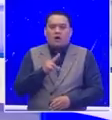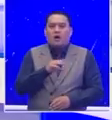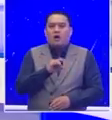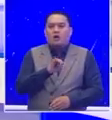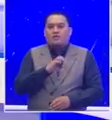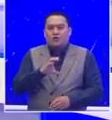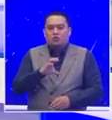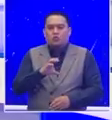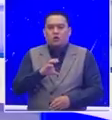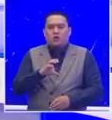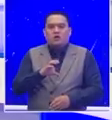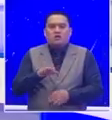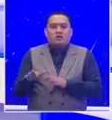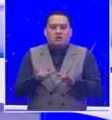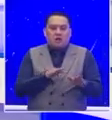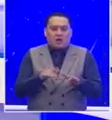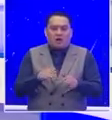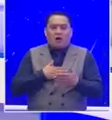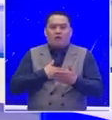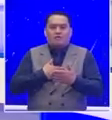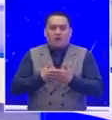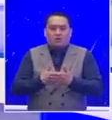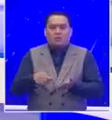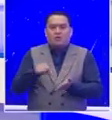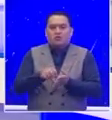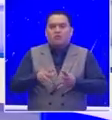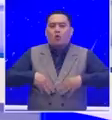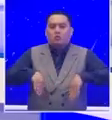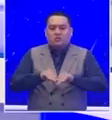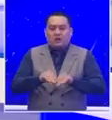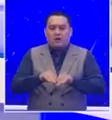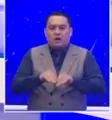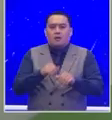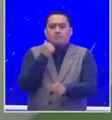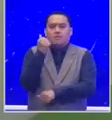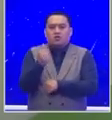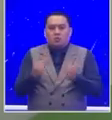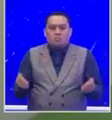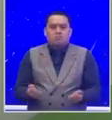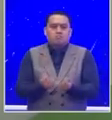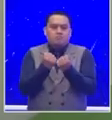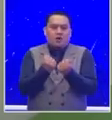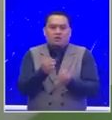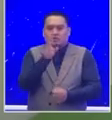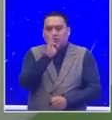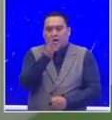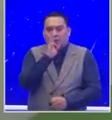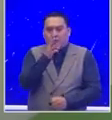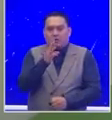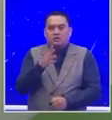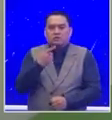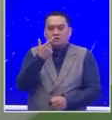коронавируса своевременны и действенны, считают активные представители общества. Материальная поддержка в сумме минимальной заработной платы